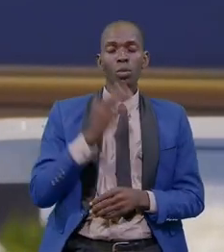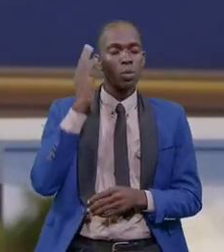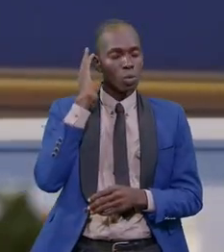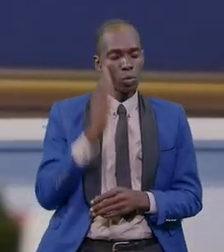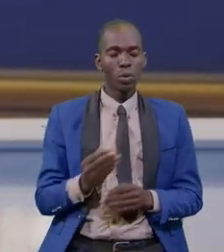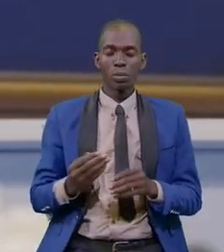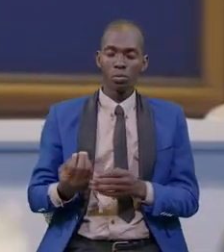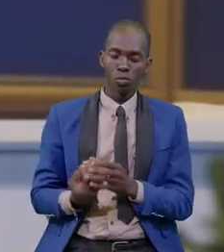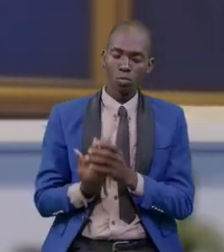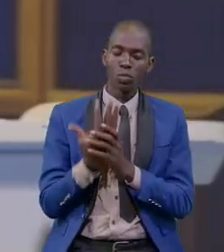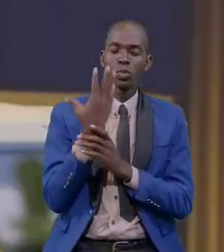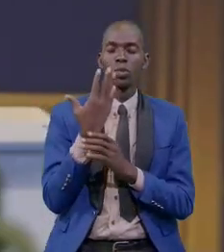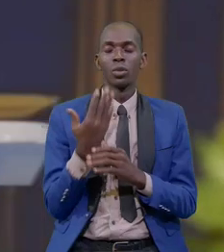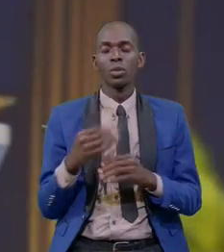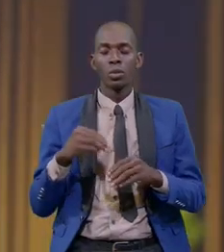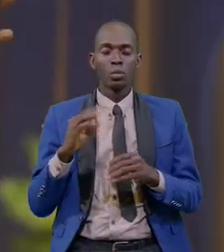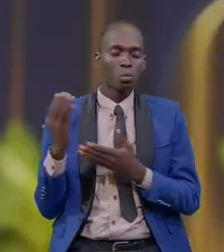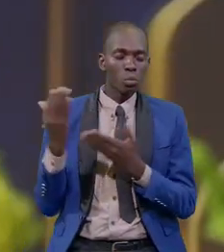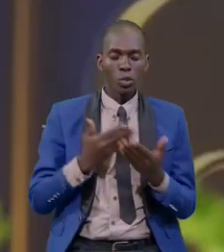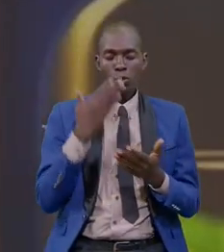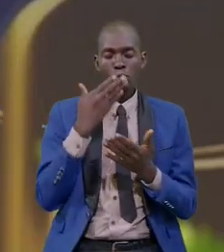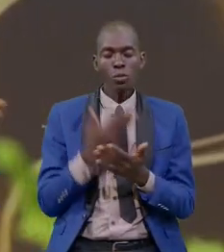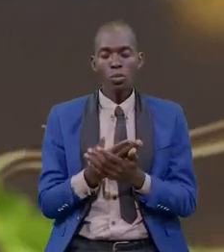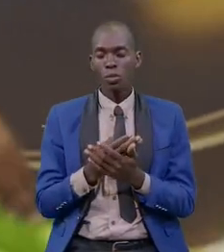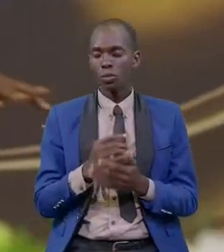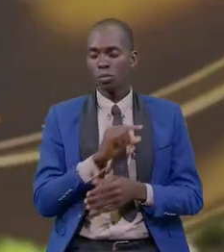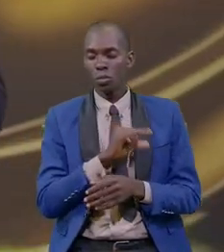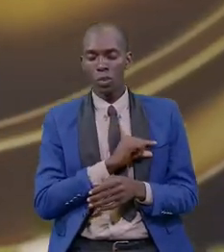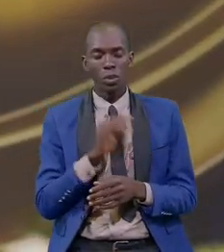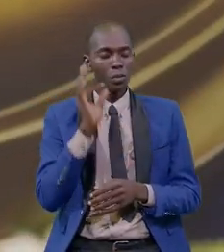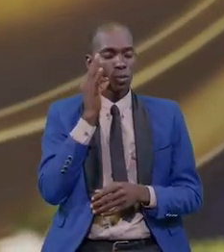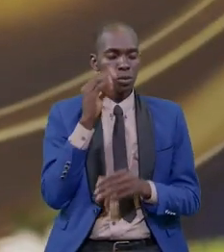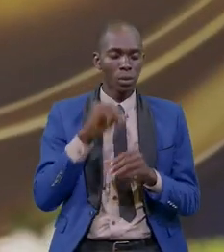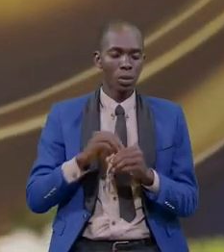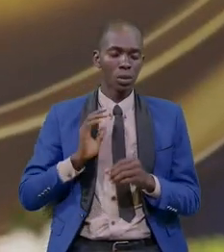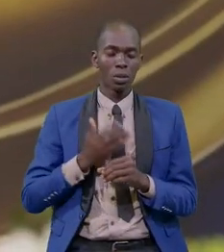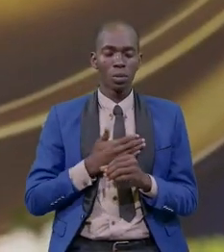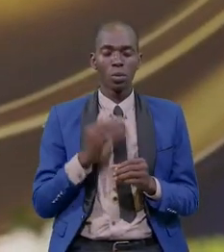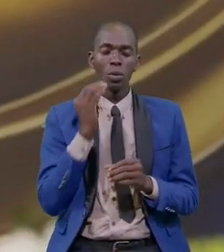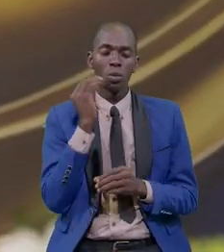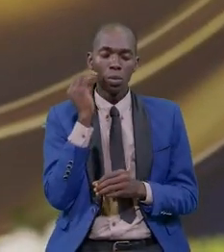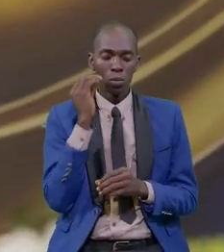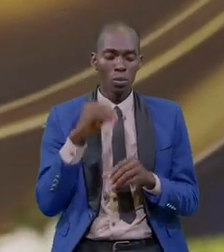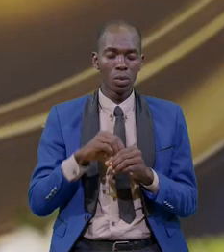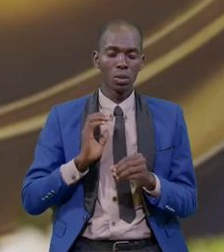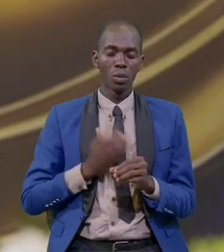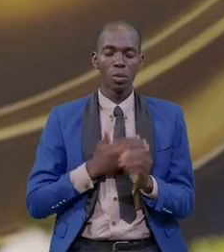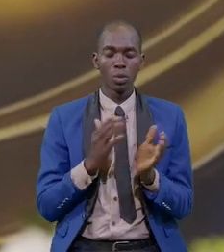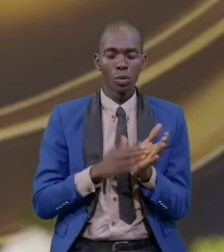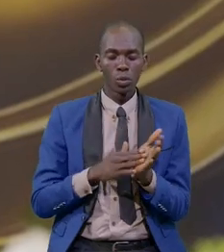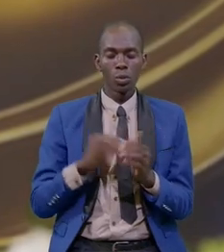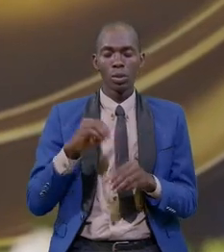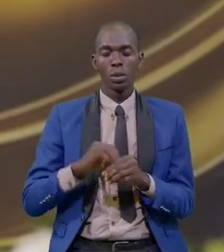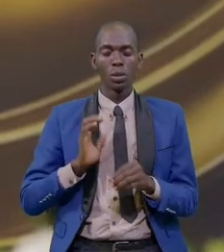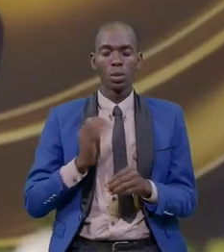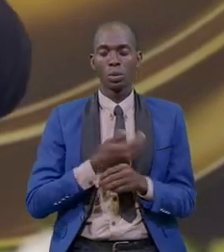dans nos maisons, va porter de fruits dans nos écoles, va porter de fruits dans le champ et dans le porter